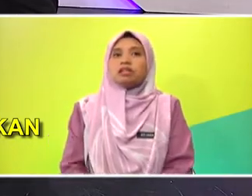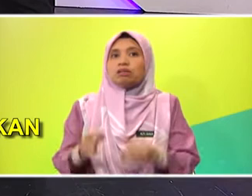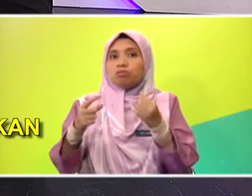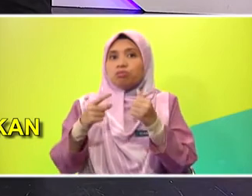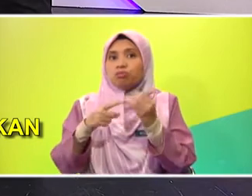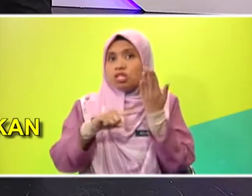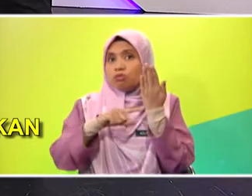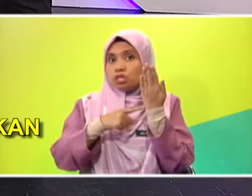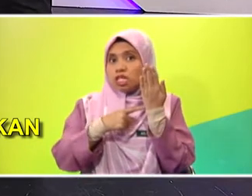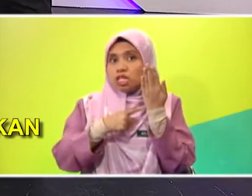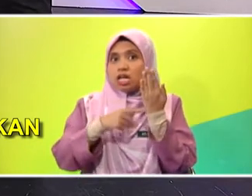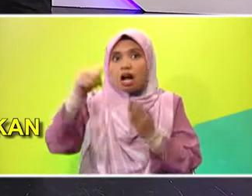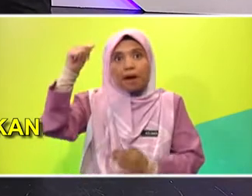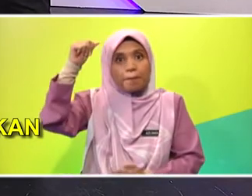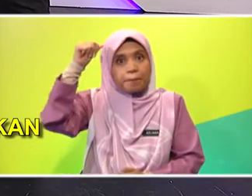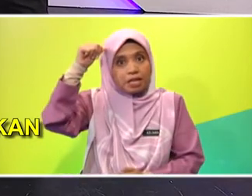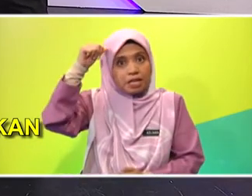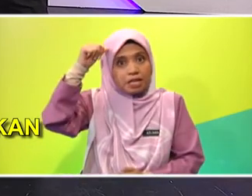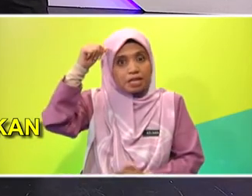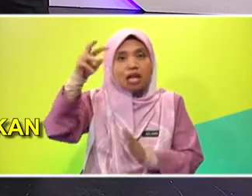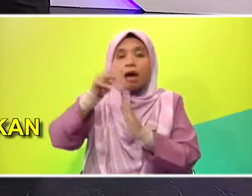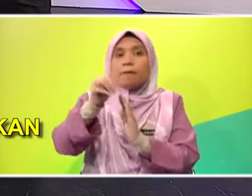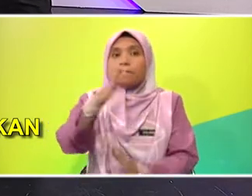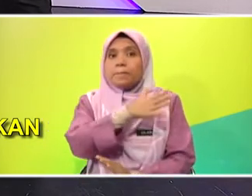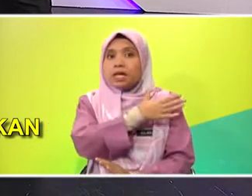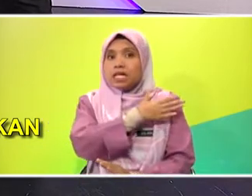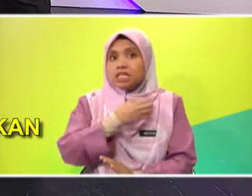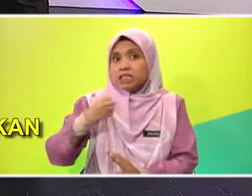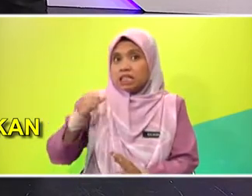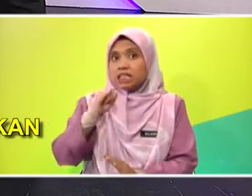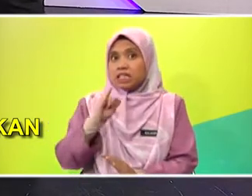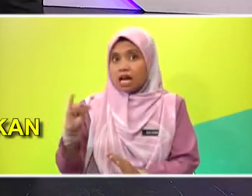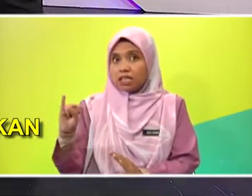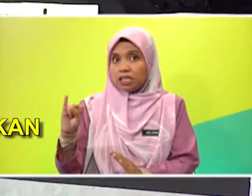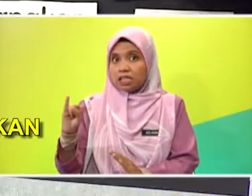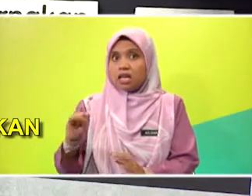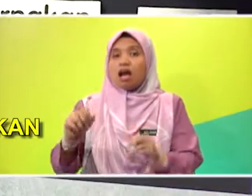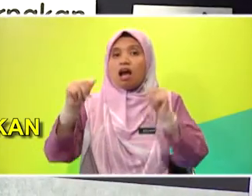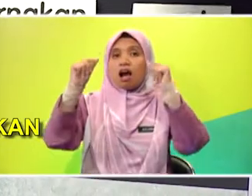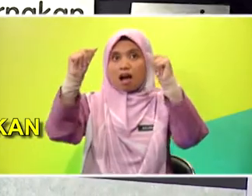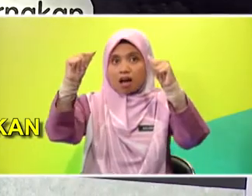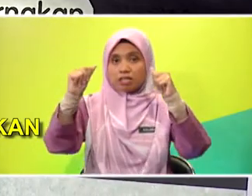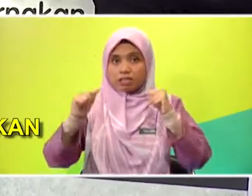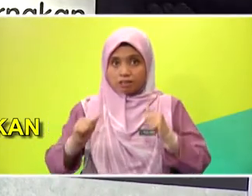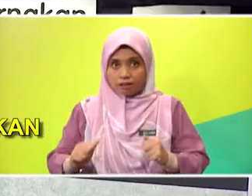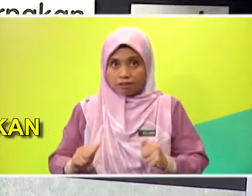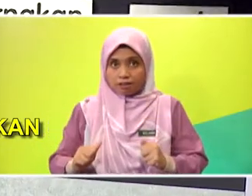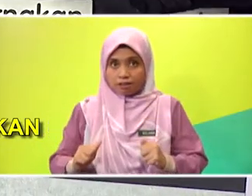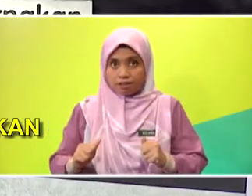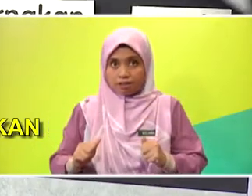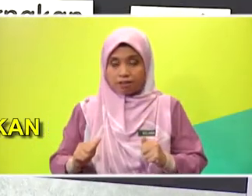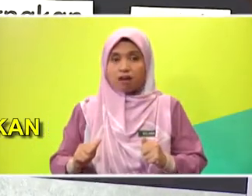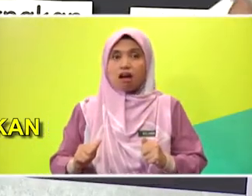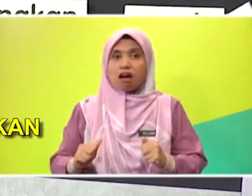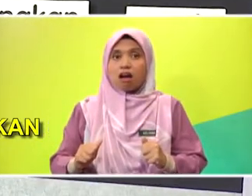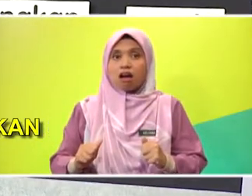tahi Oke acara-acara kiye lumpur